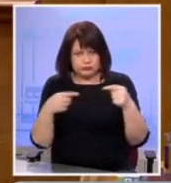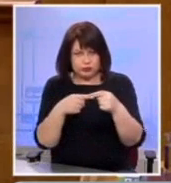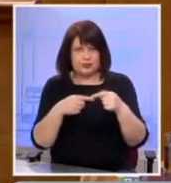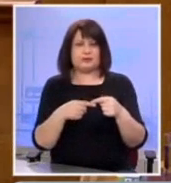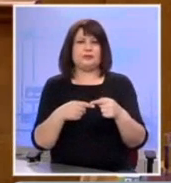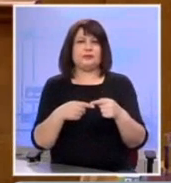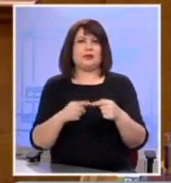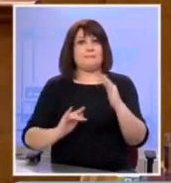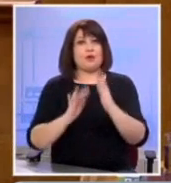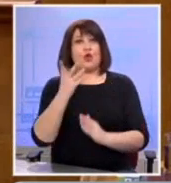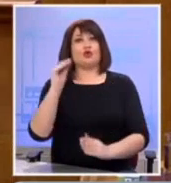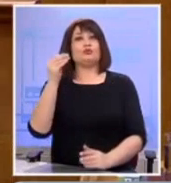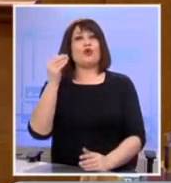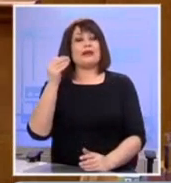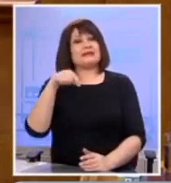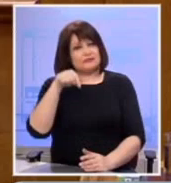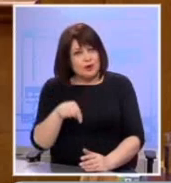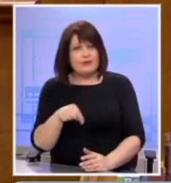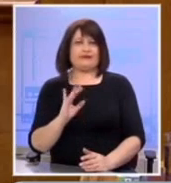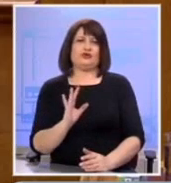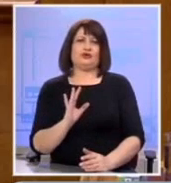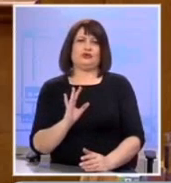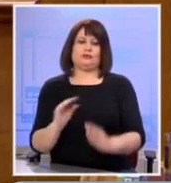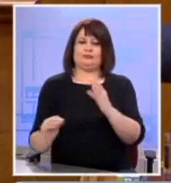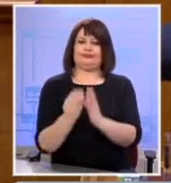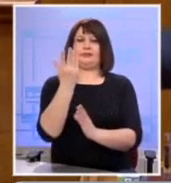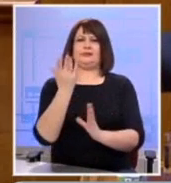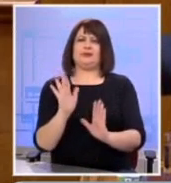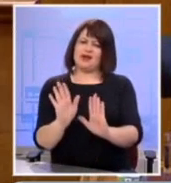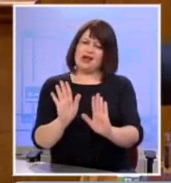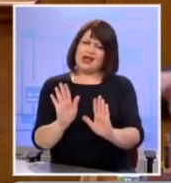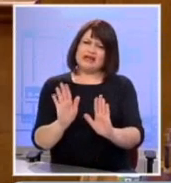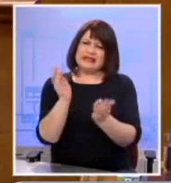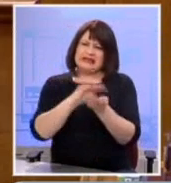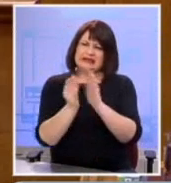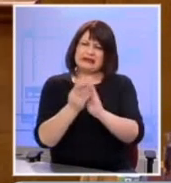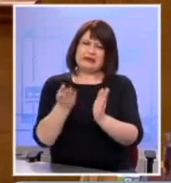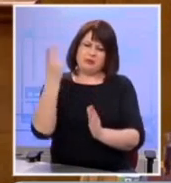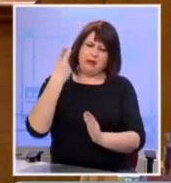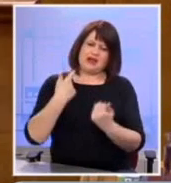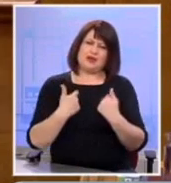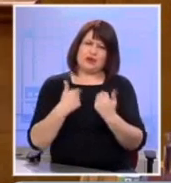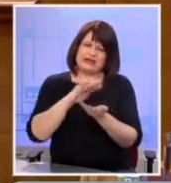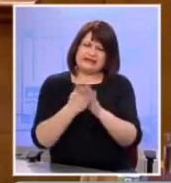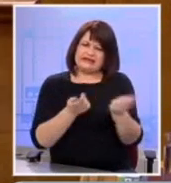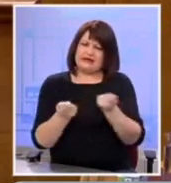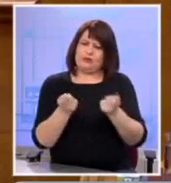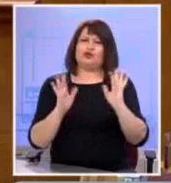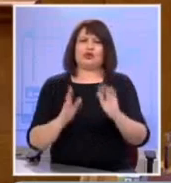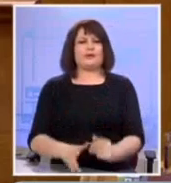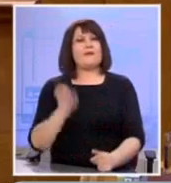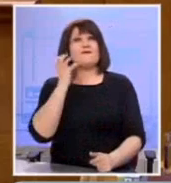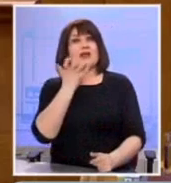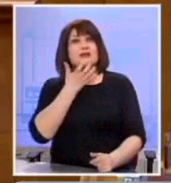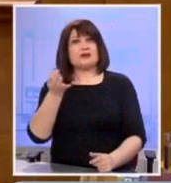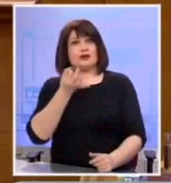ο πολιτισμός βγαίνουν μέσα από τέτοιες συγκρούσεις και αντιπαραθέσεις. Αφήστε λοιπόν τις συνωμοσίες στην ΑΚΤ. Έρχεται λοιπόν ο αρχηγός του ΠΑΣΟΚ και